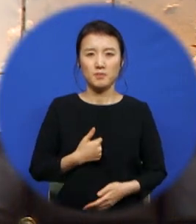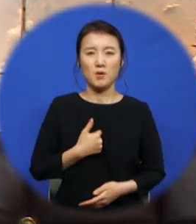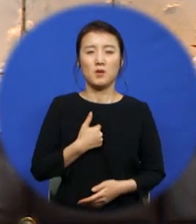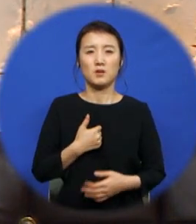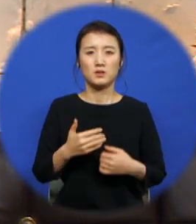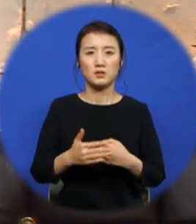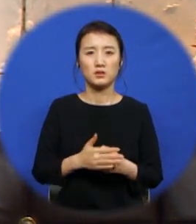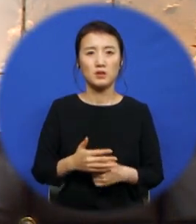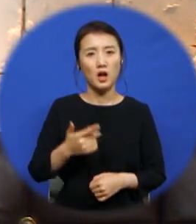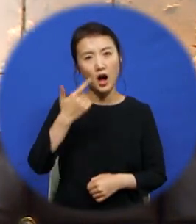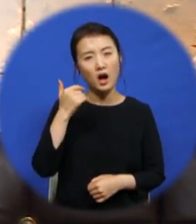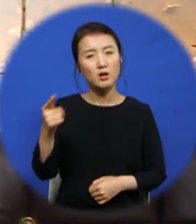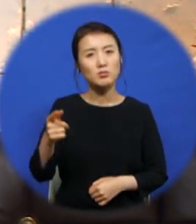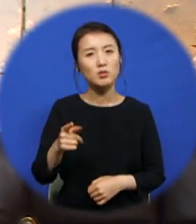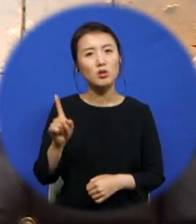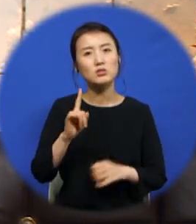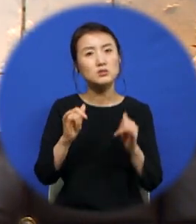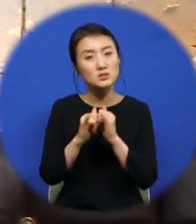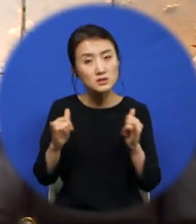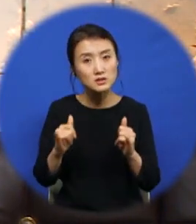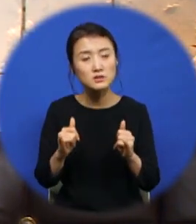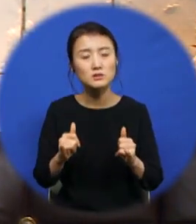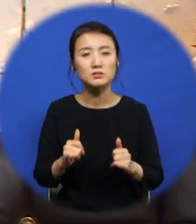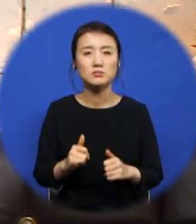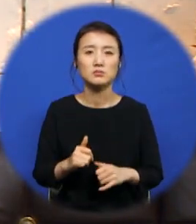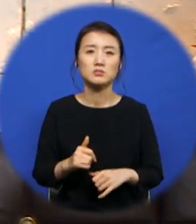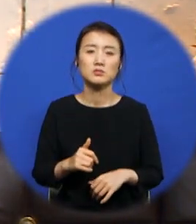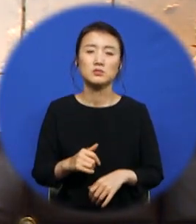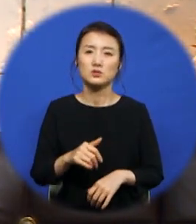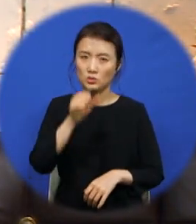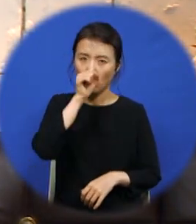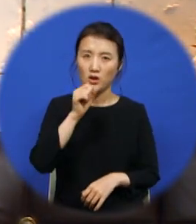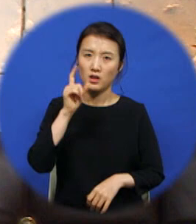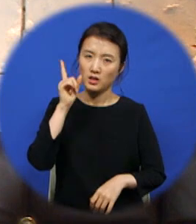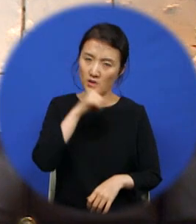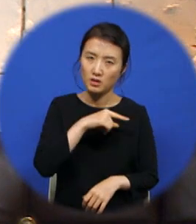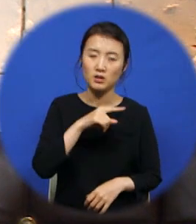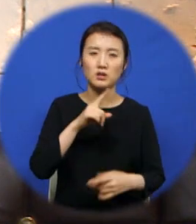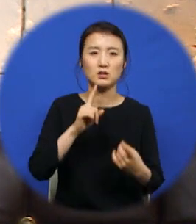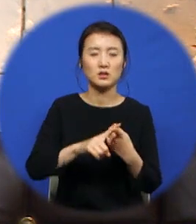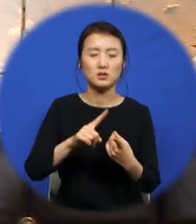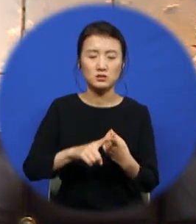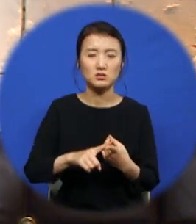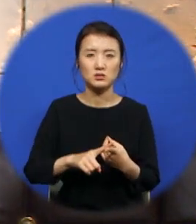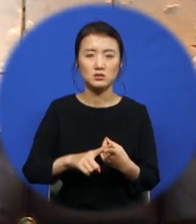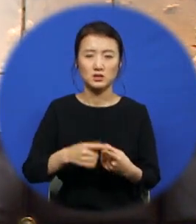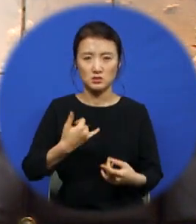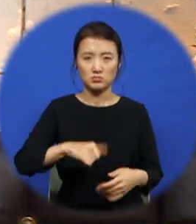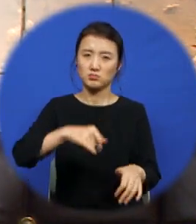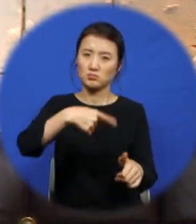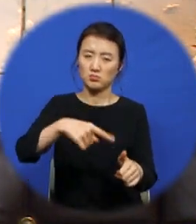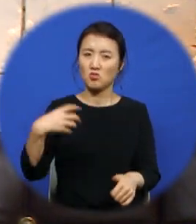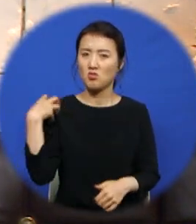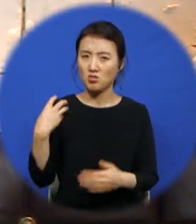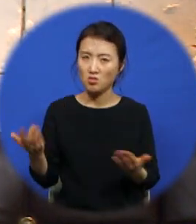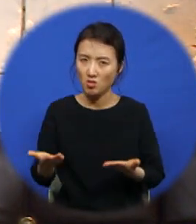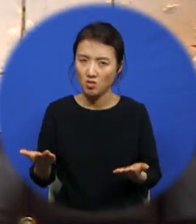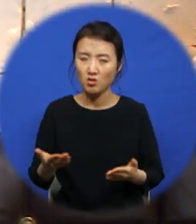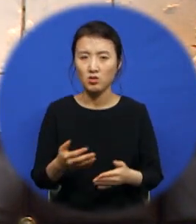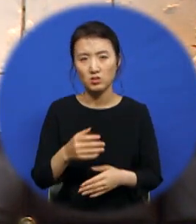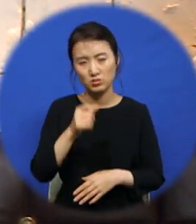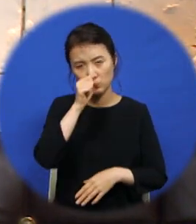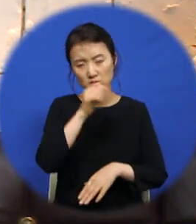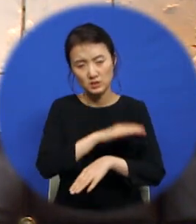아버지는 어떤 사람이냐 옳고 그름을 자식의 분명히 가르쳐야 되고 예 옳은 것을 하도록 그렇게 유도 해야